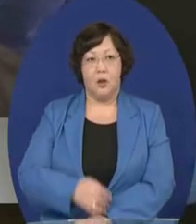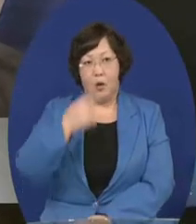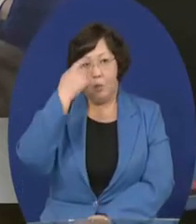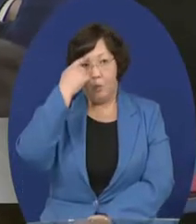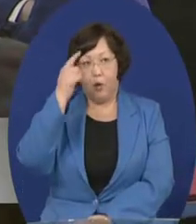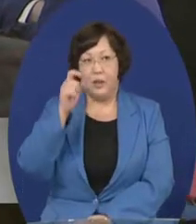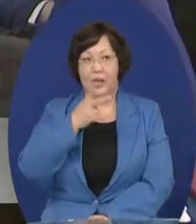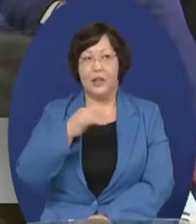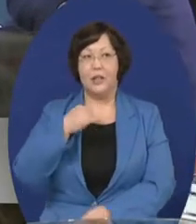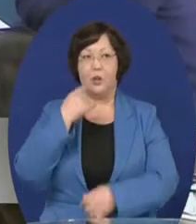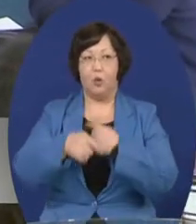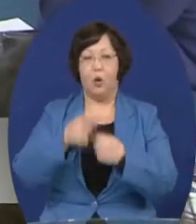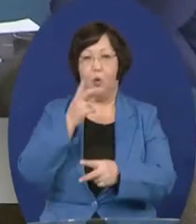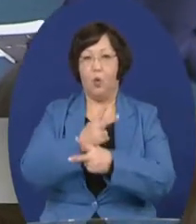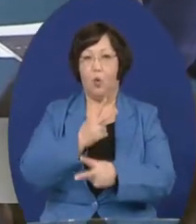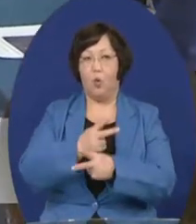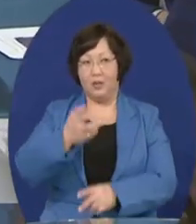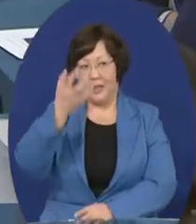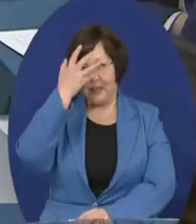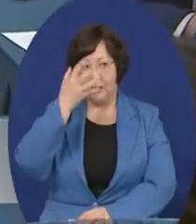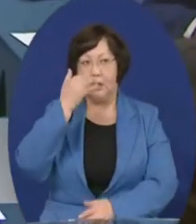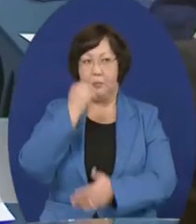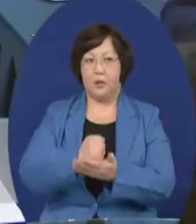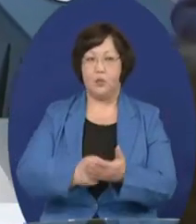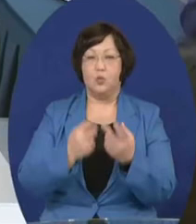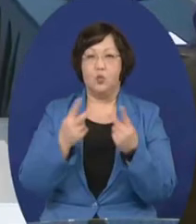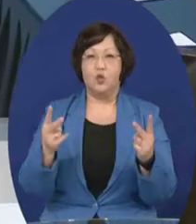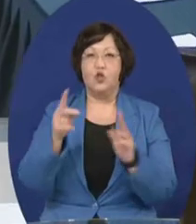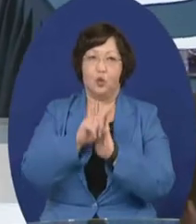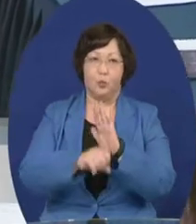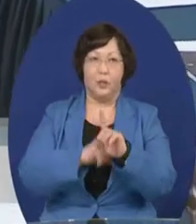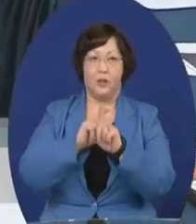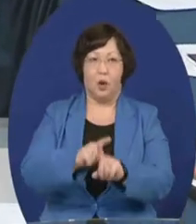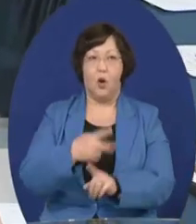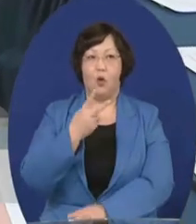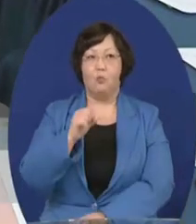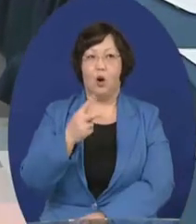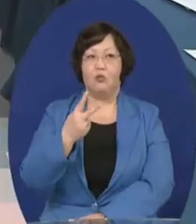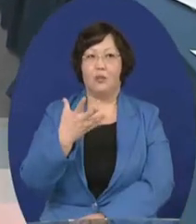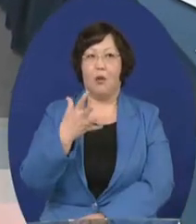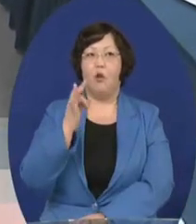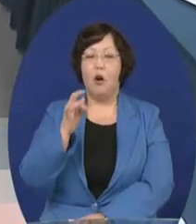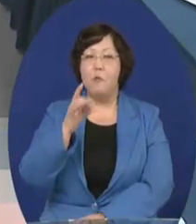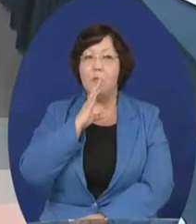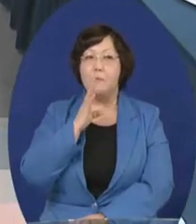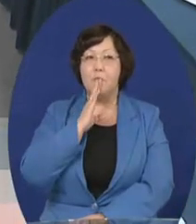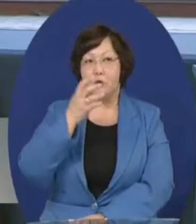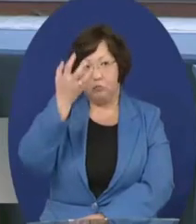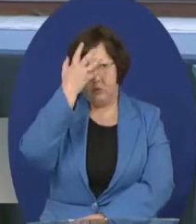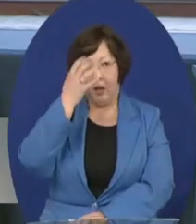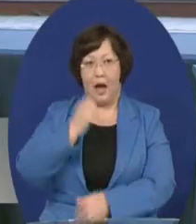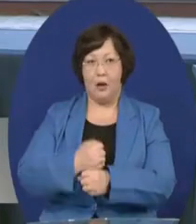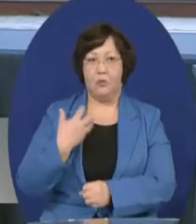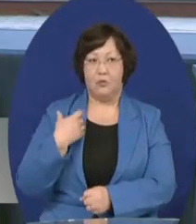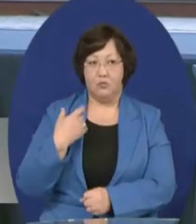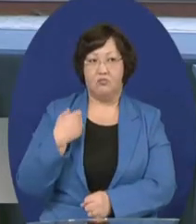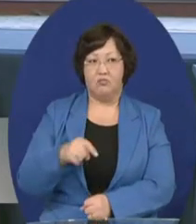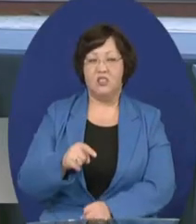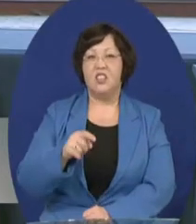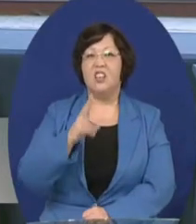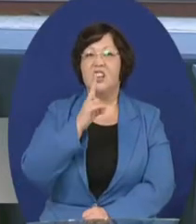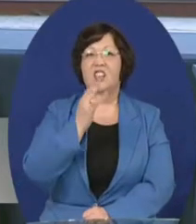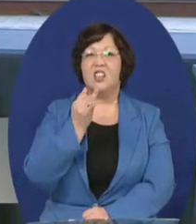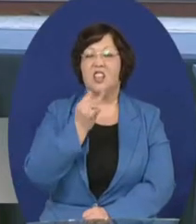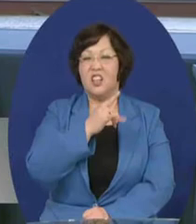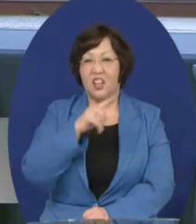За Монгол хэлний тухай хууль болон засгийн газраас баталсан үндэсний хөтөлбөрөөр бол 2025 оноос эхлэн төрийн албан хэргийг кирилл